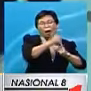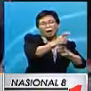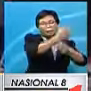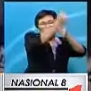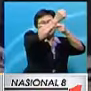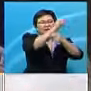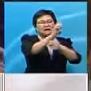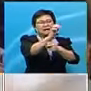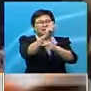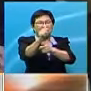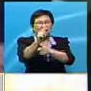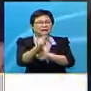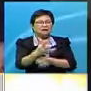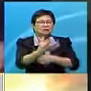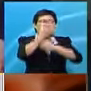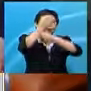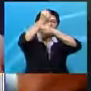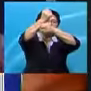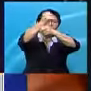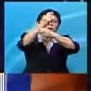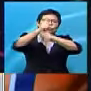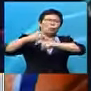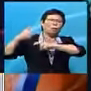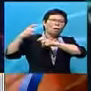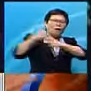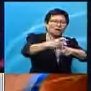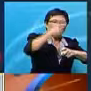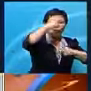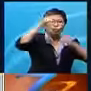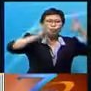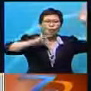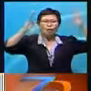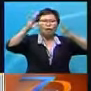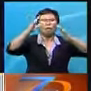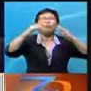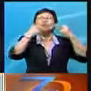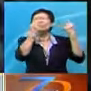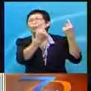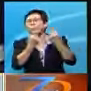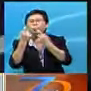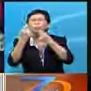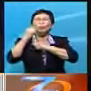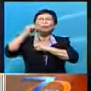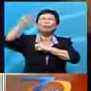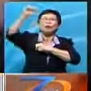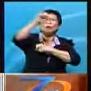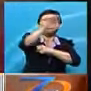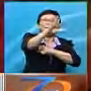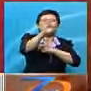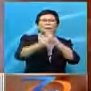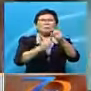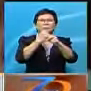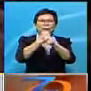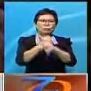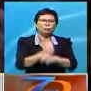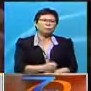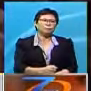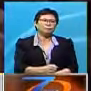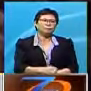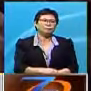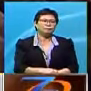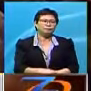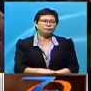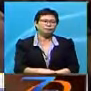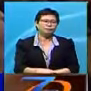E.T. Kemenangan merupakan satu hadiah buat negara tercinta sempena ulang tahun kemerdekaan ke-59 tahun. There's a lot